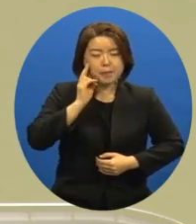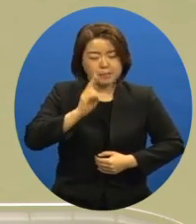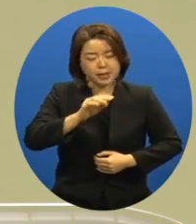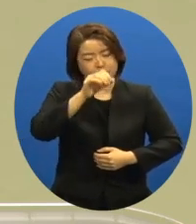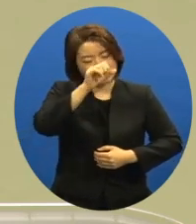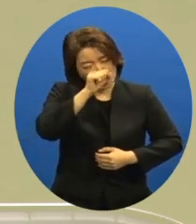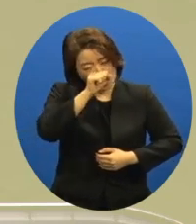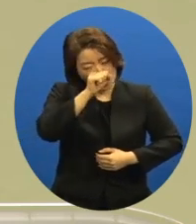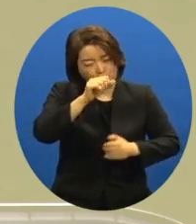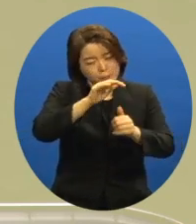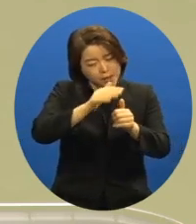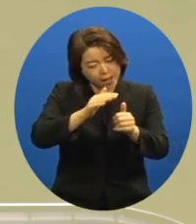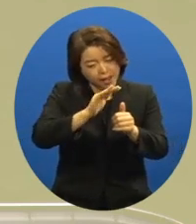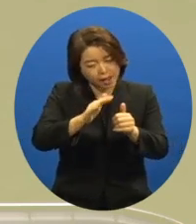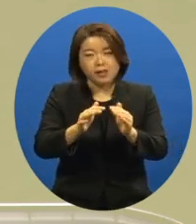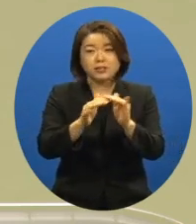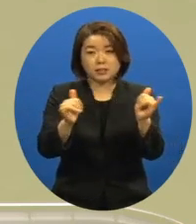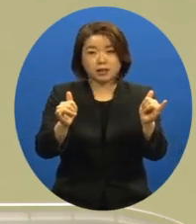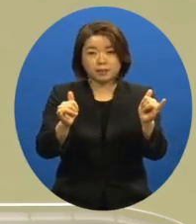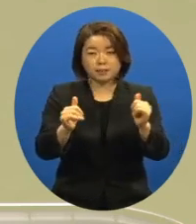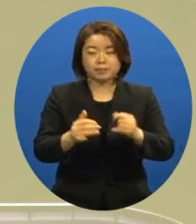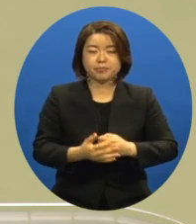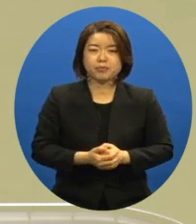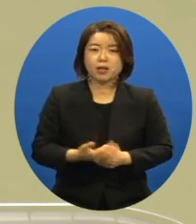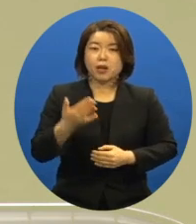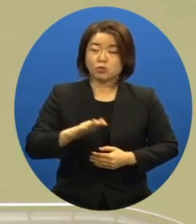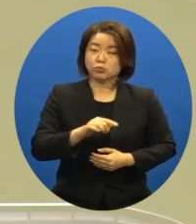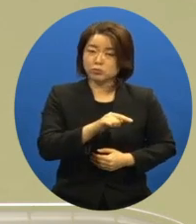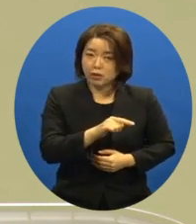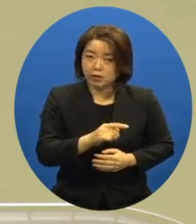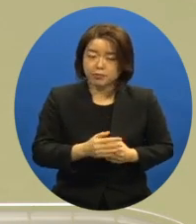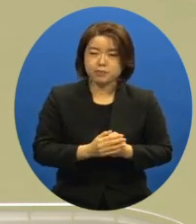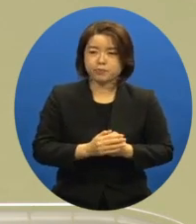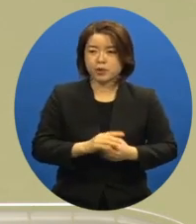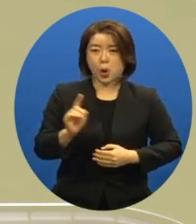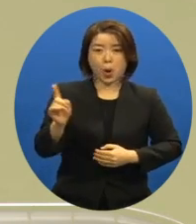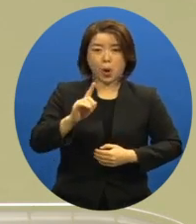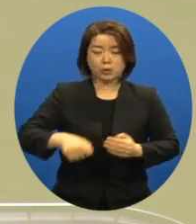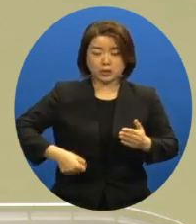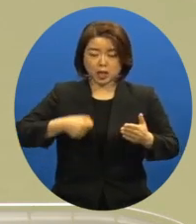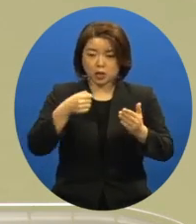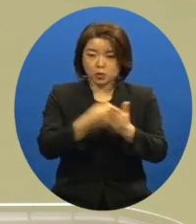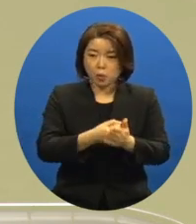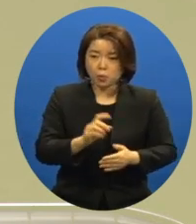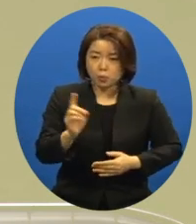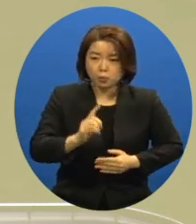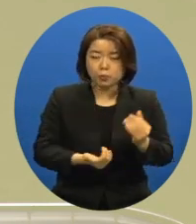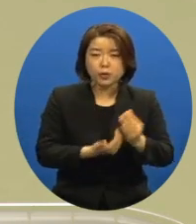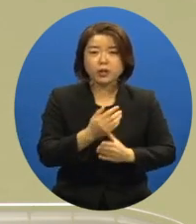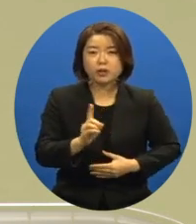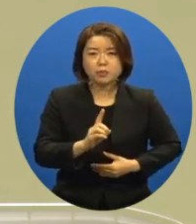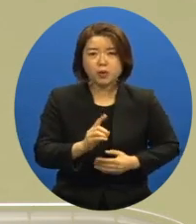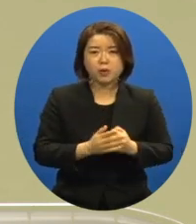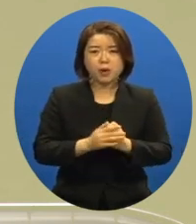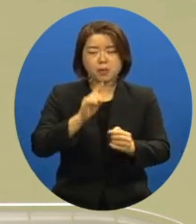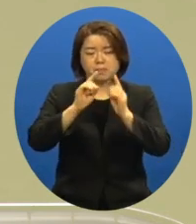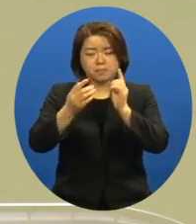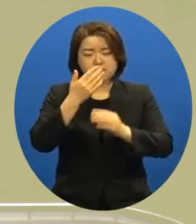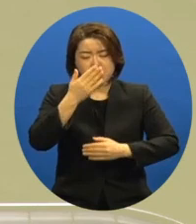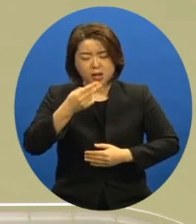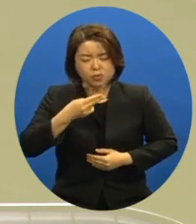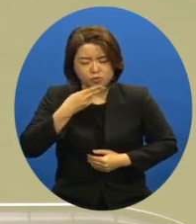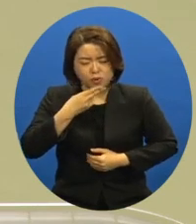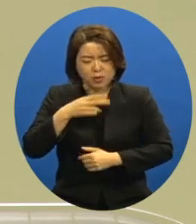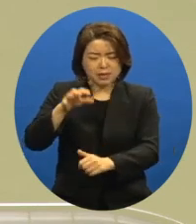착한 그런 분이셨습니다. 그런데 어디서 그런 용기가 생기는지 말할 수 없는